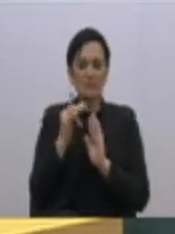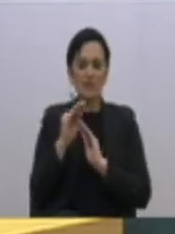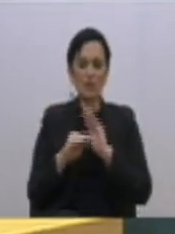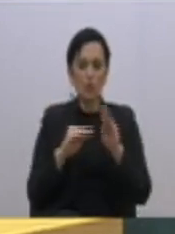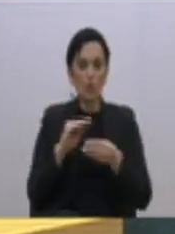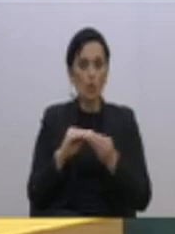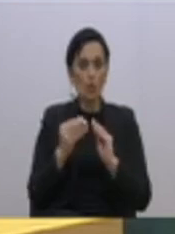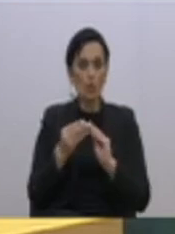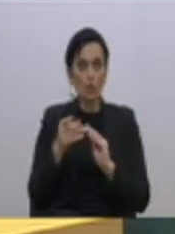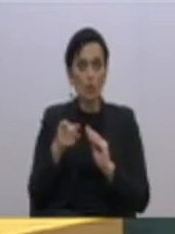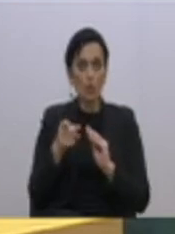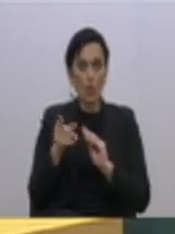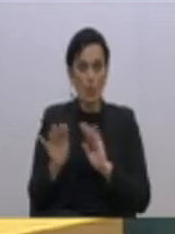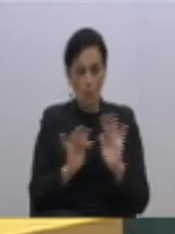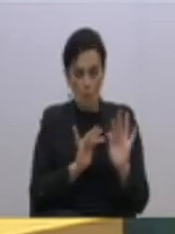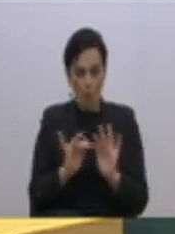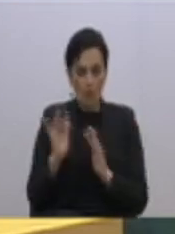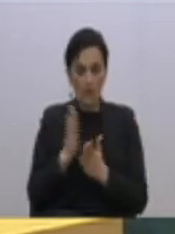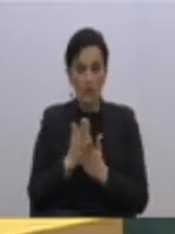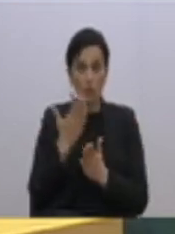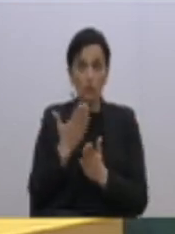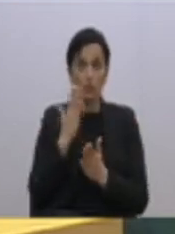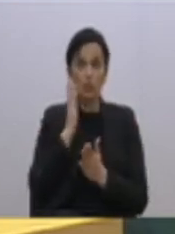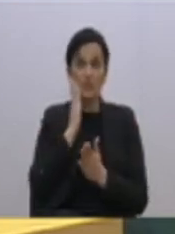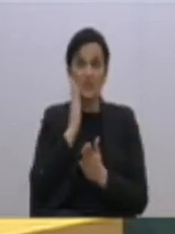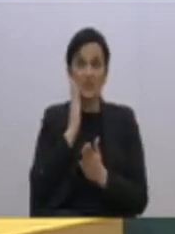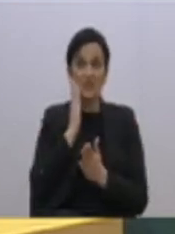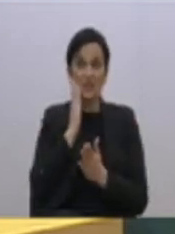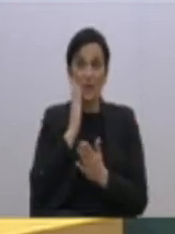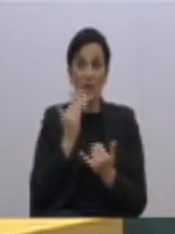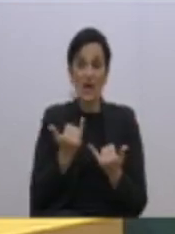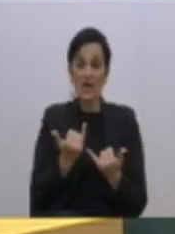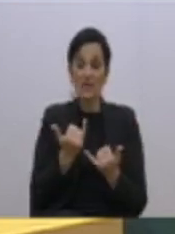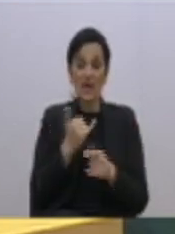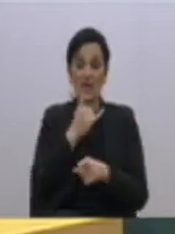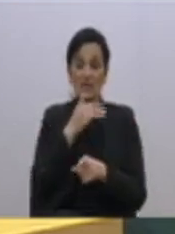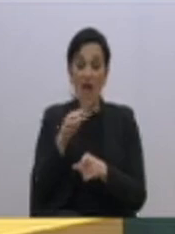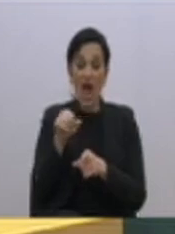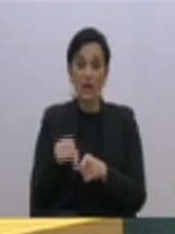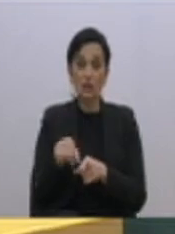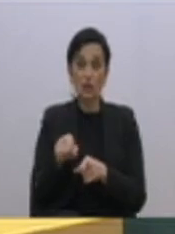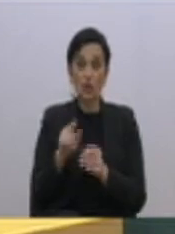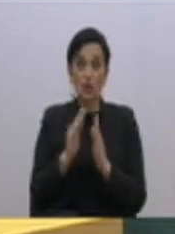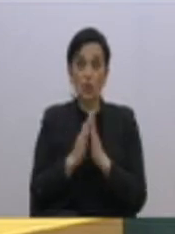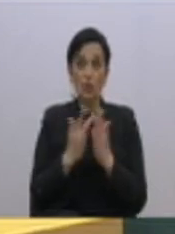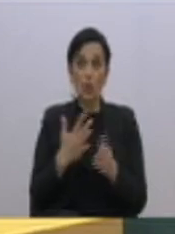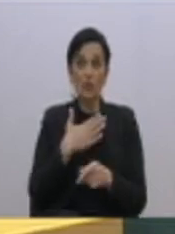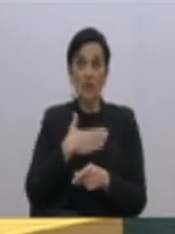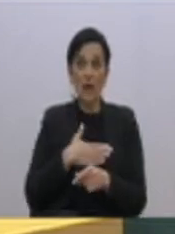ბევრად მოქნილები არიან, რომ თუ სინამდვილეში თქვა დღეს არ შეუძლიათ მათ ამ მოთხოვნის